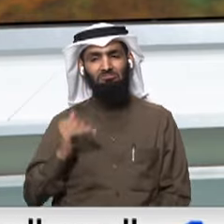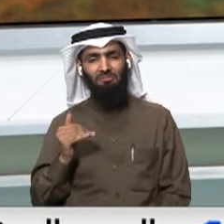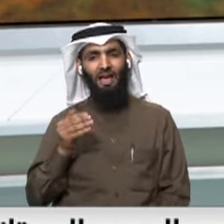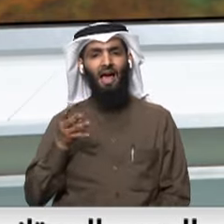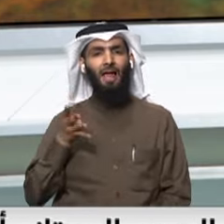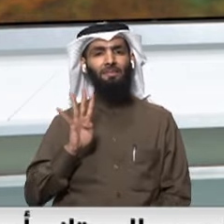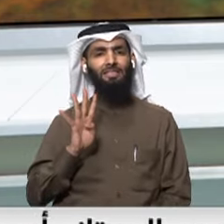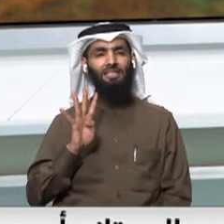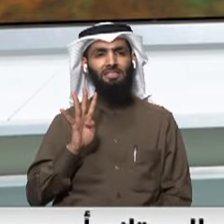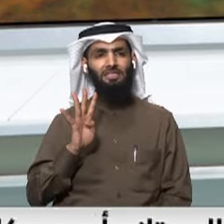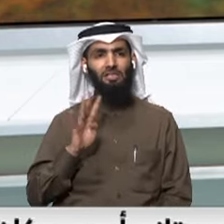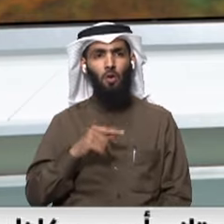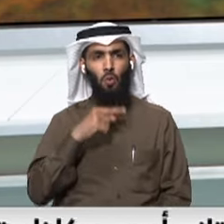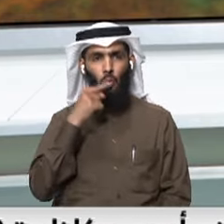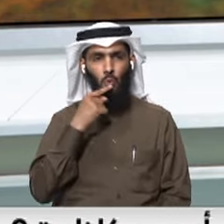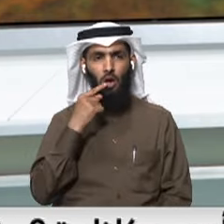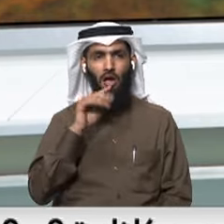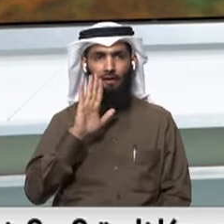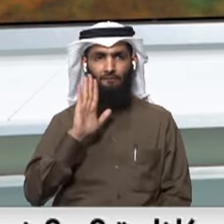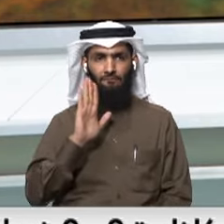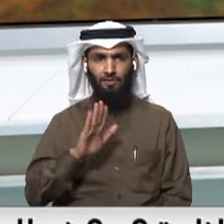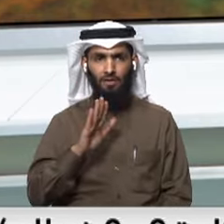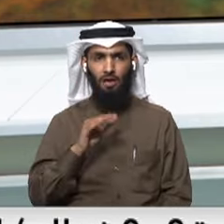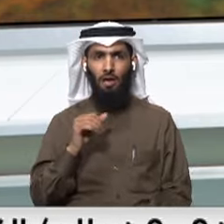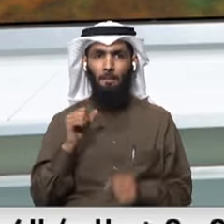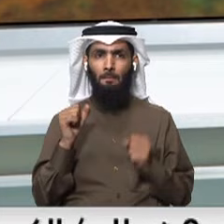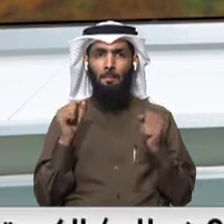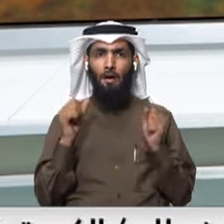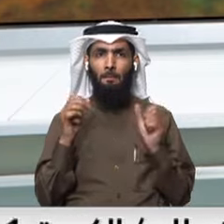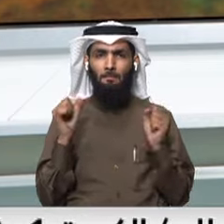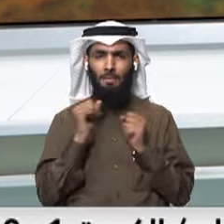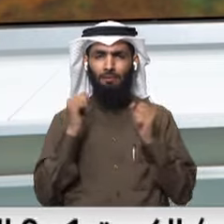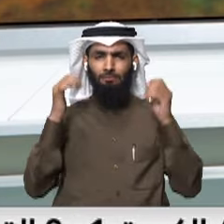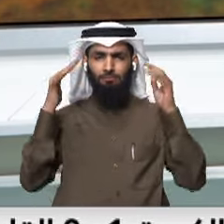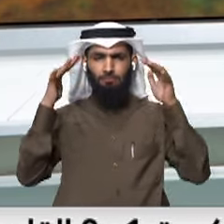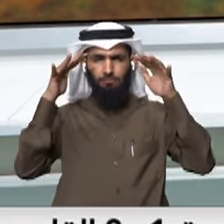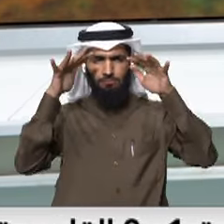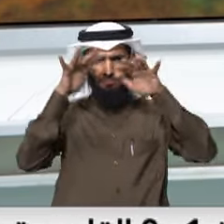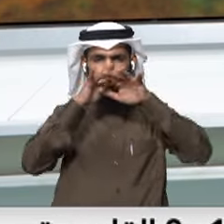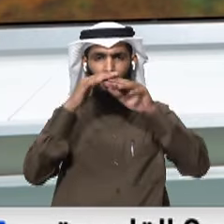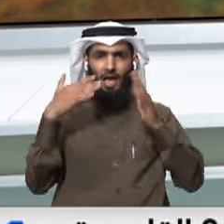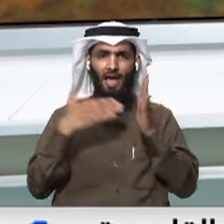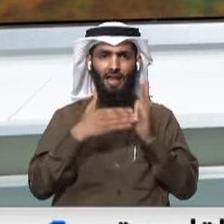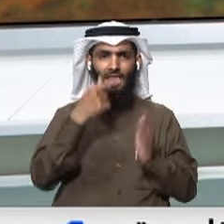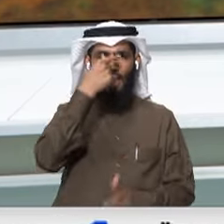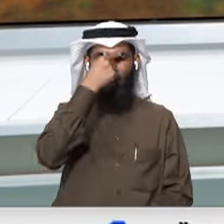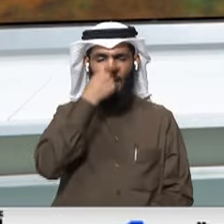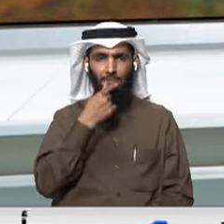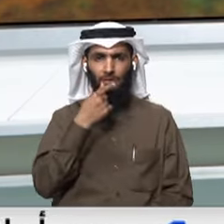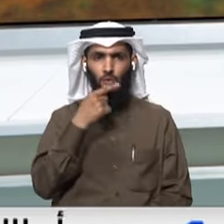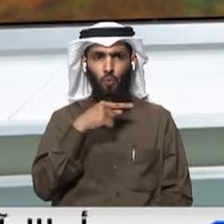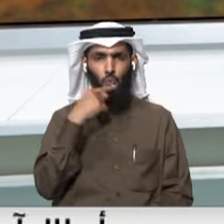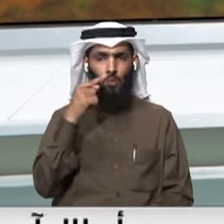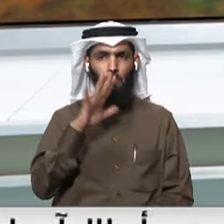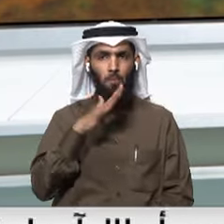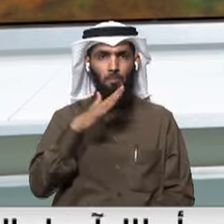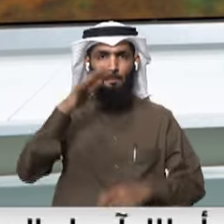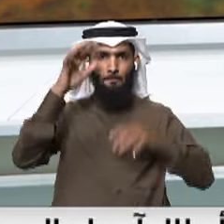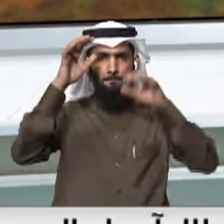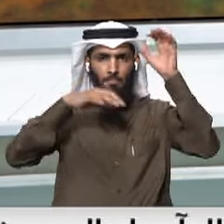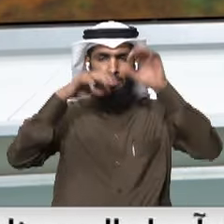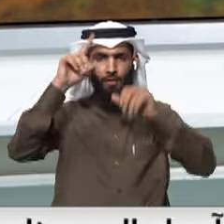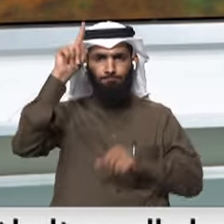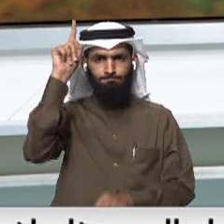مئويه يستمر الطقس الغائم جزئي الى غائم الى بعد منتصف نهار يوم الخميس وامطار فرصه لامطار رعديه